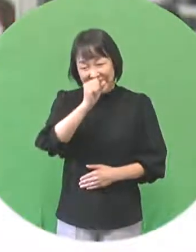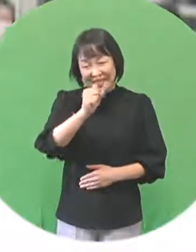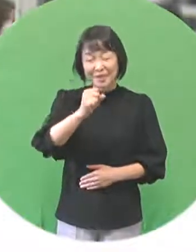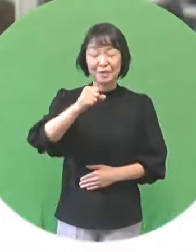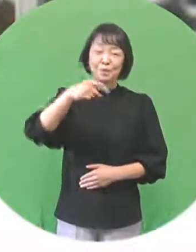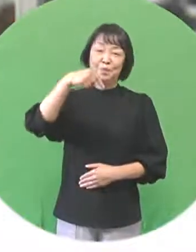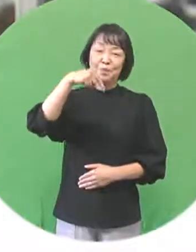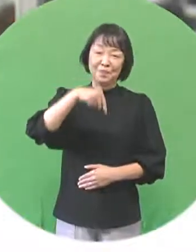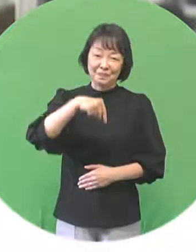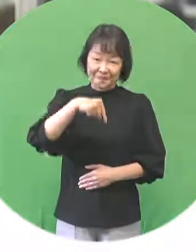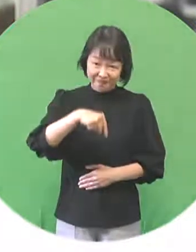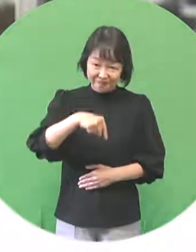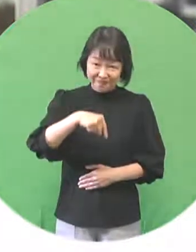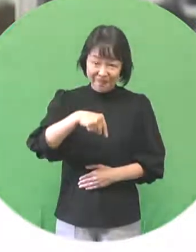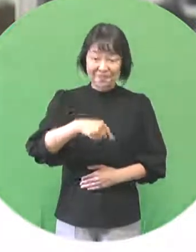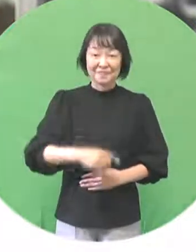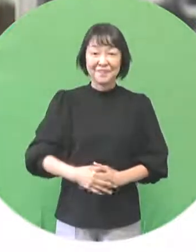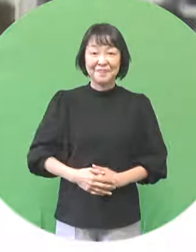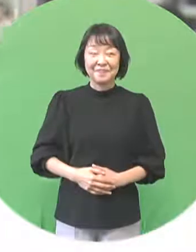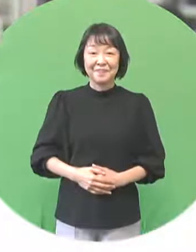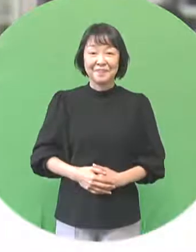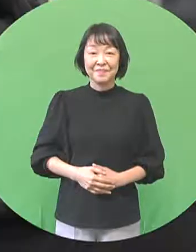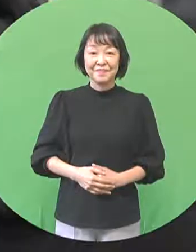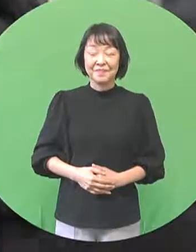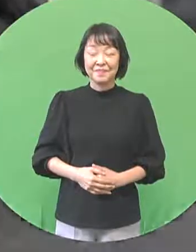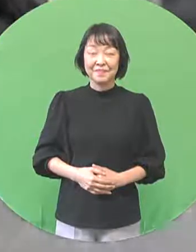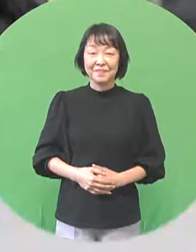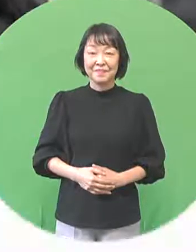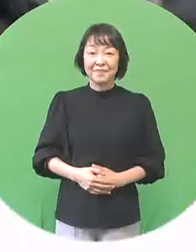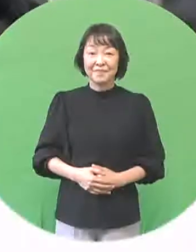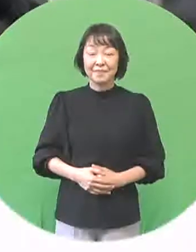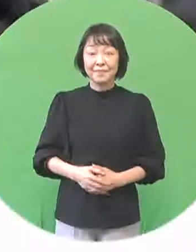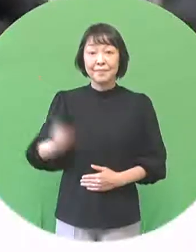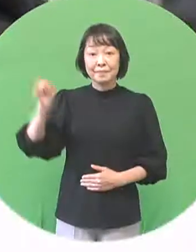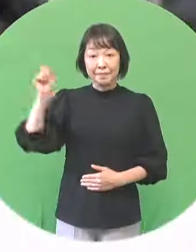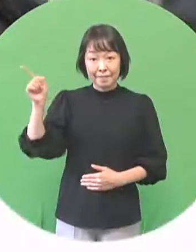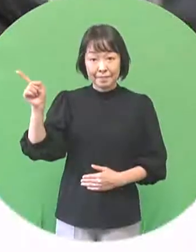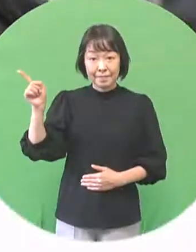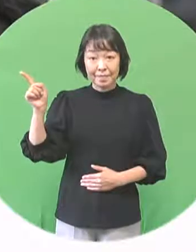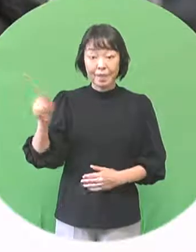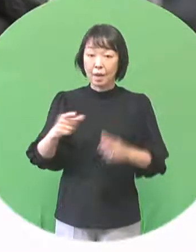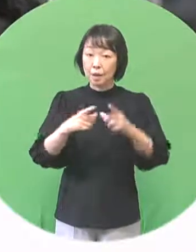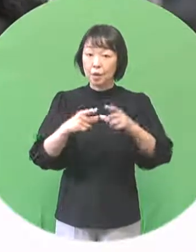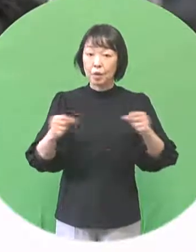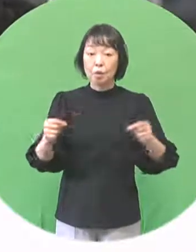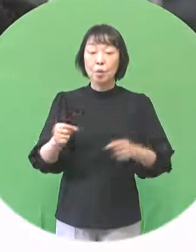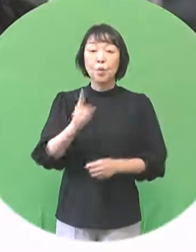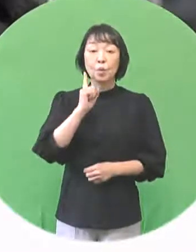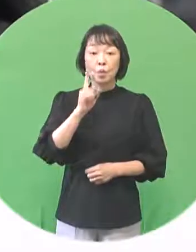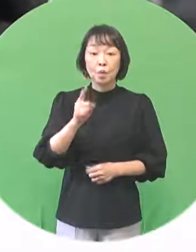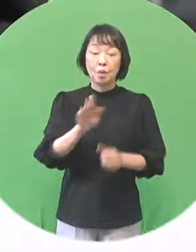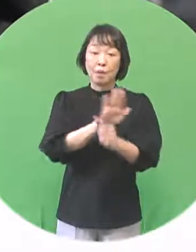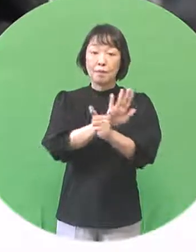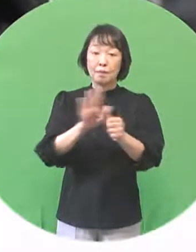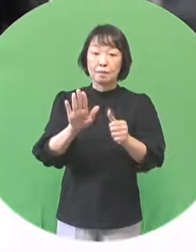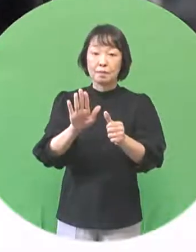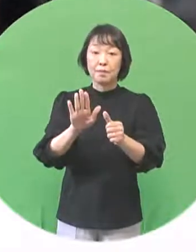ぱいアドバイスがあります。 なんか日本がどうしてそうなのかと